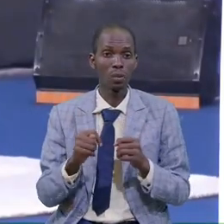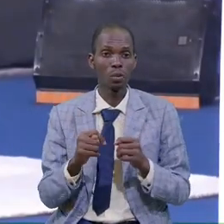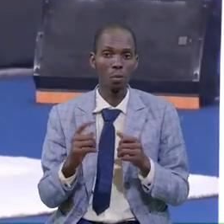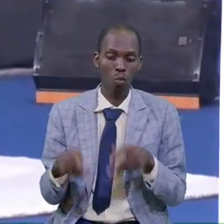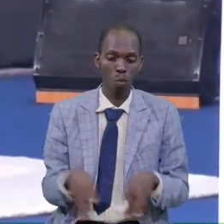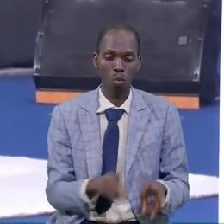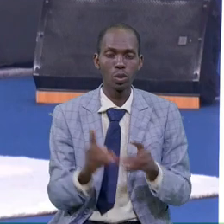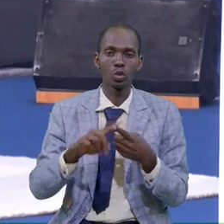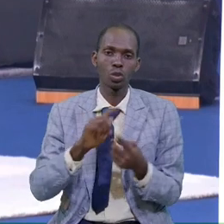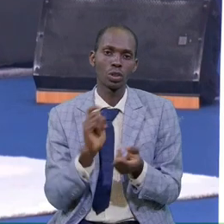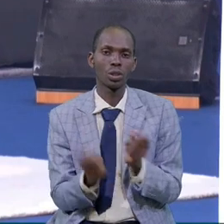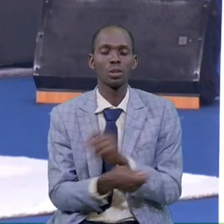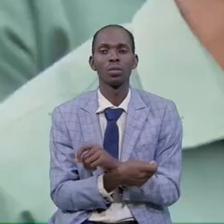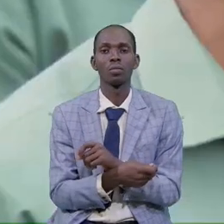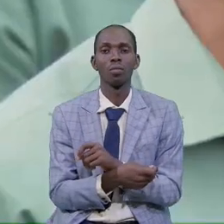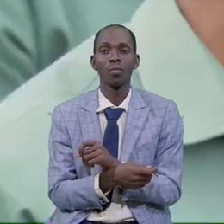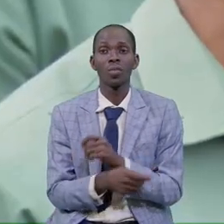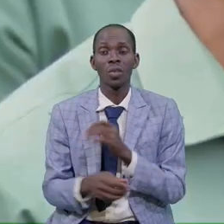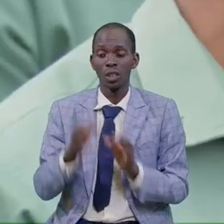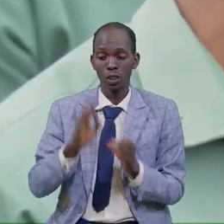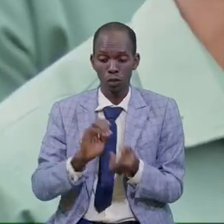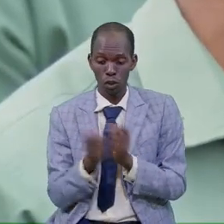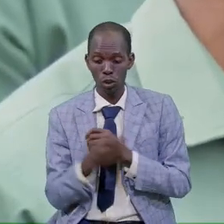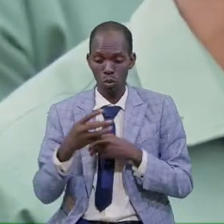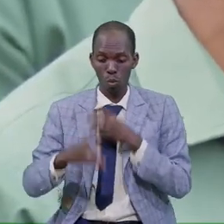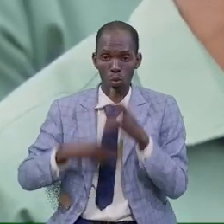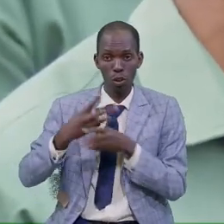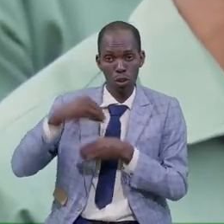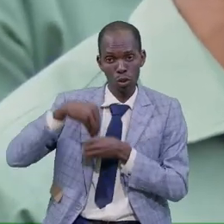Le monde en toi va changer.